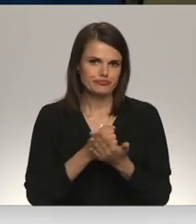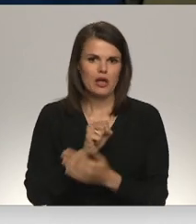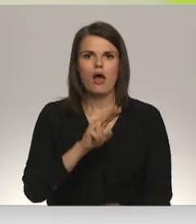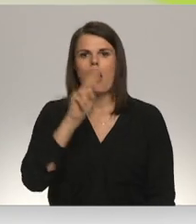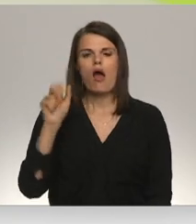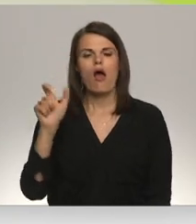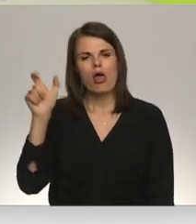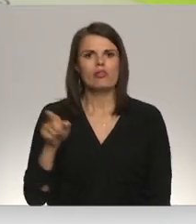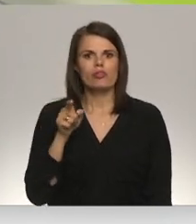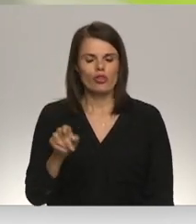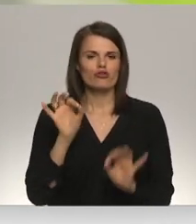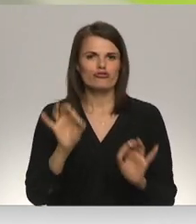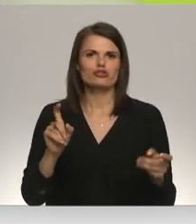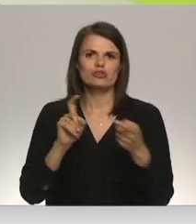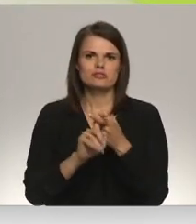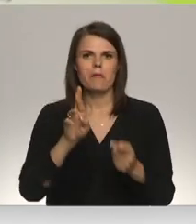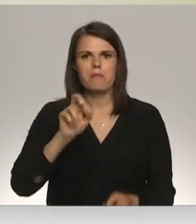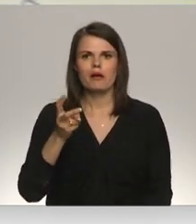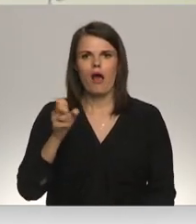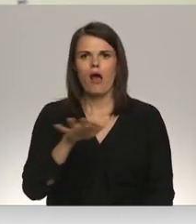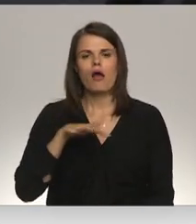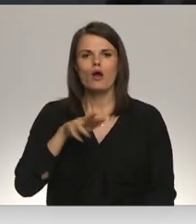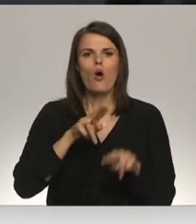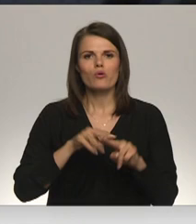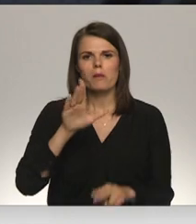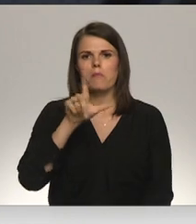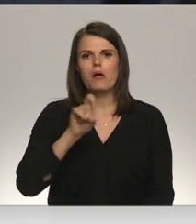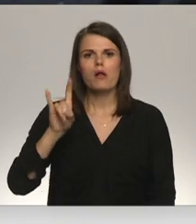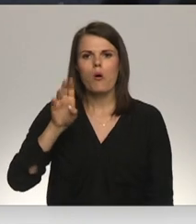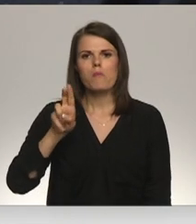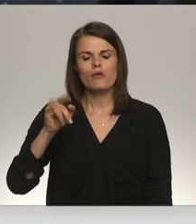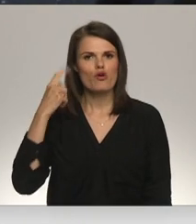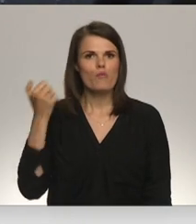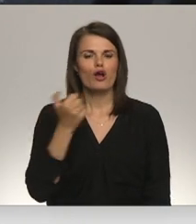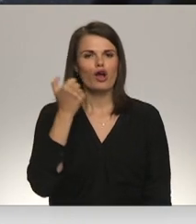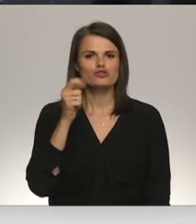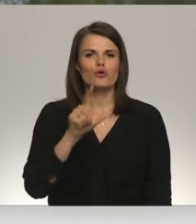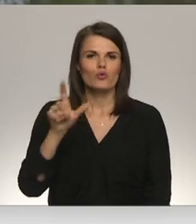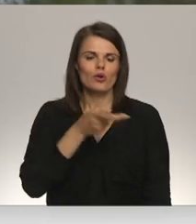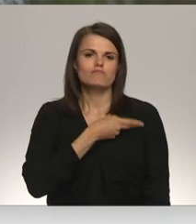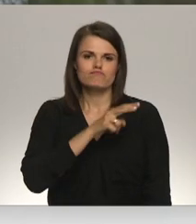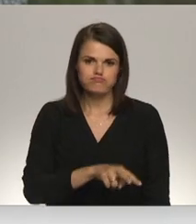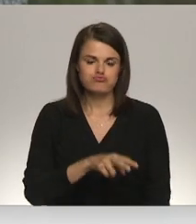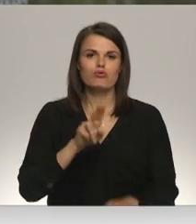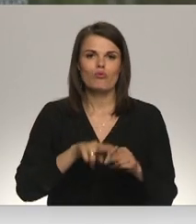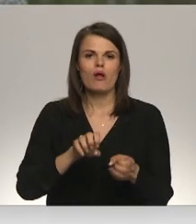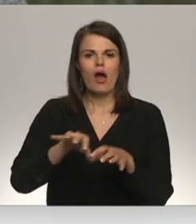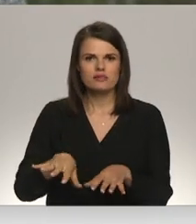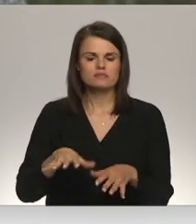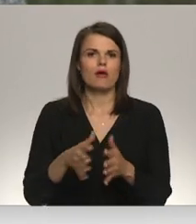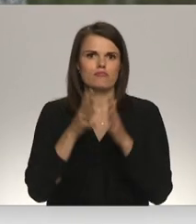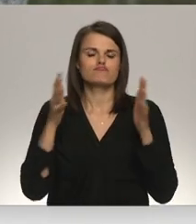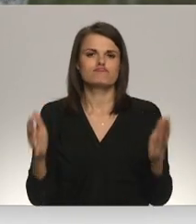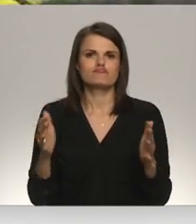Annas Kuzinas vārds cieši saistās ar Brakiem un Rudolfu Blaumani. Pērn jūlijā Anna tika aizsaukta mūžībā aiz sevis atstājot